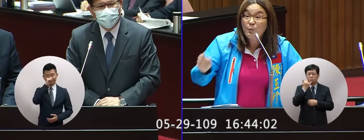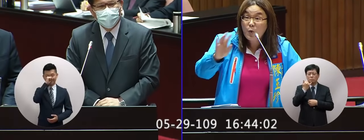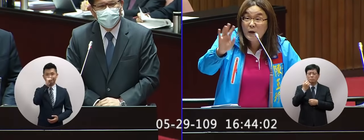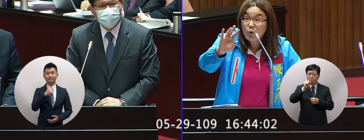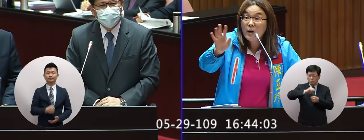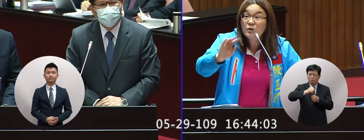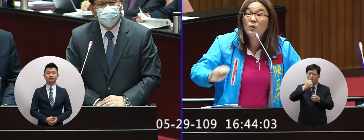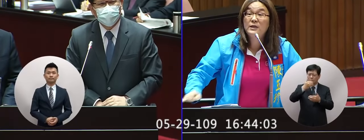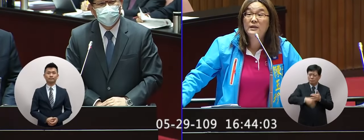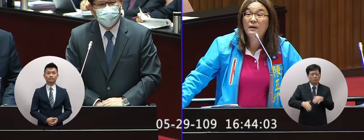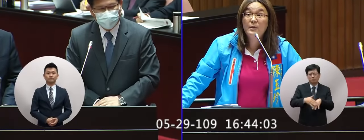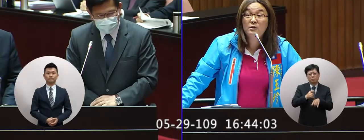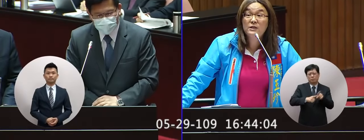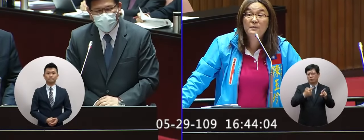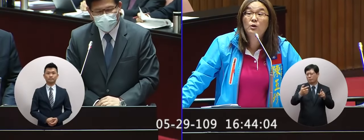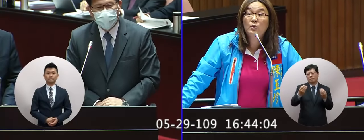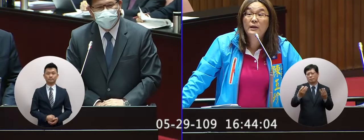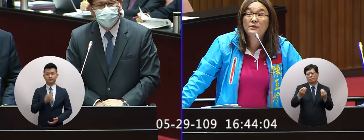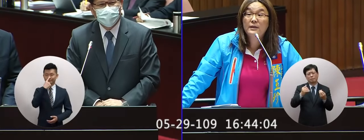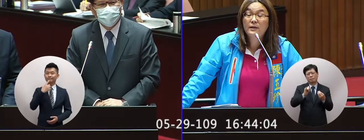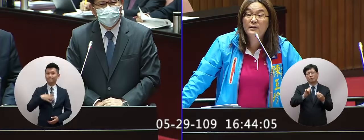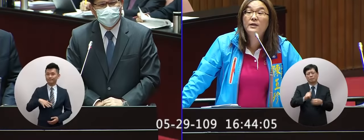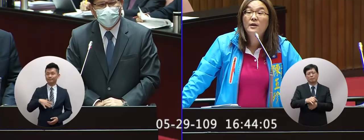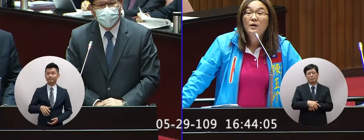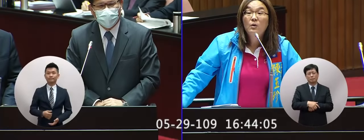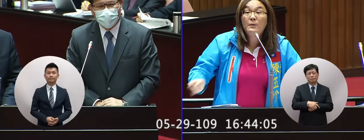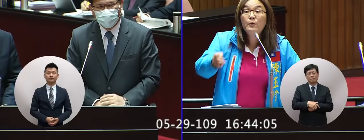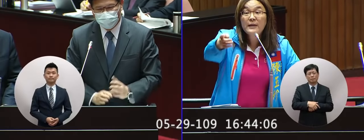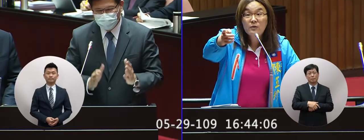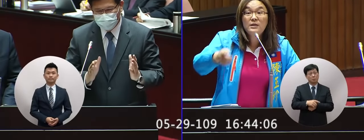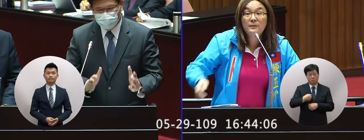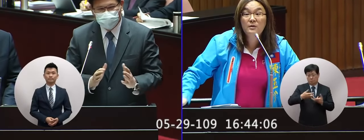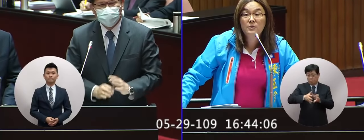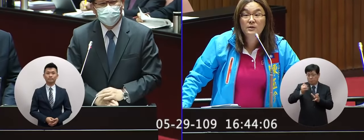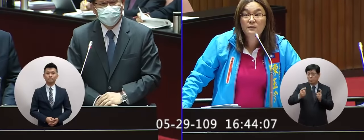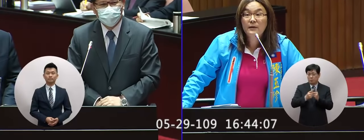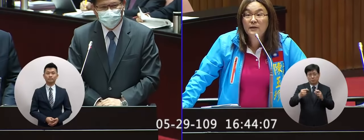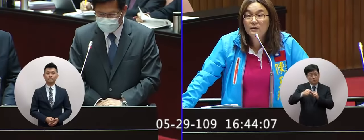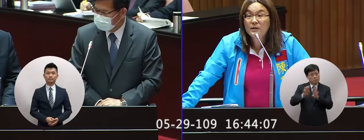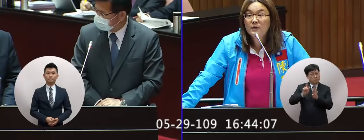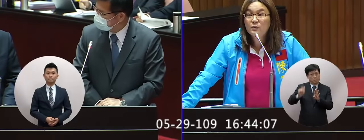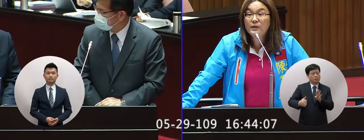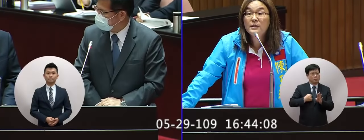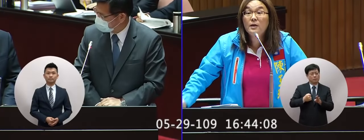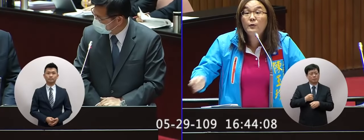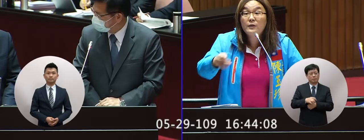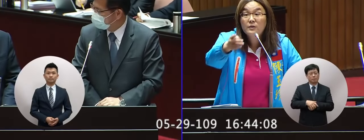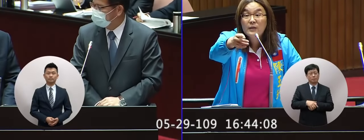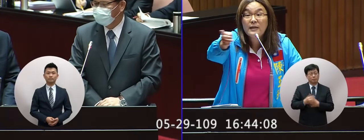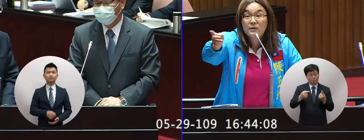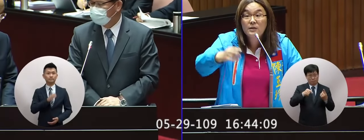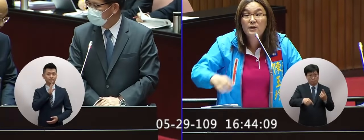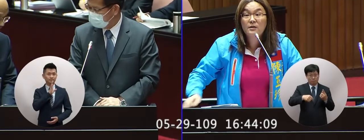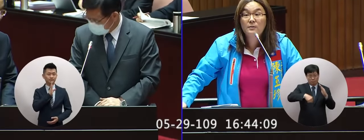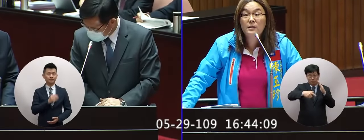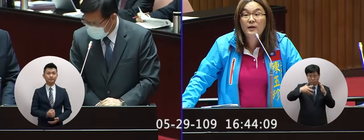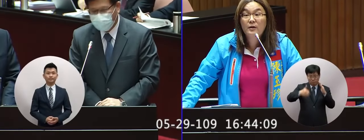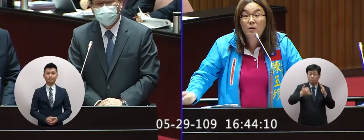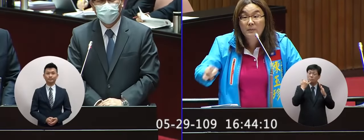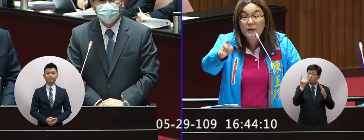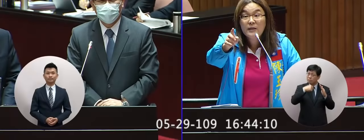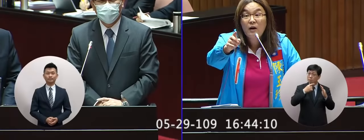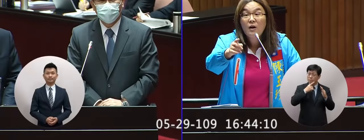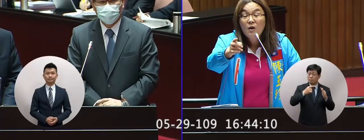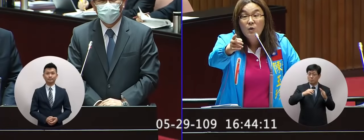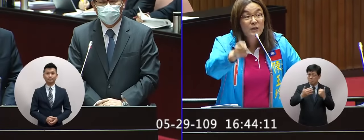减。不会多很多钱的、啊，没有多少钱的、啊。你 对因为 我们部长对金门很熟悉，非常了解、啊，所以这个部分院长这个是不是